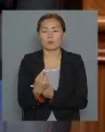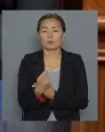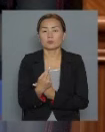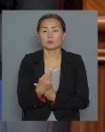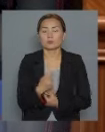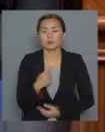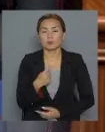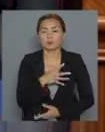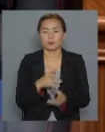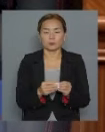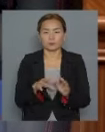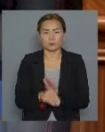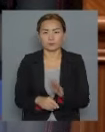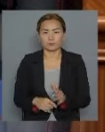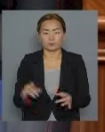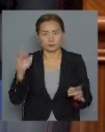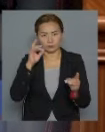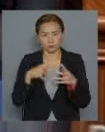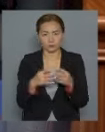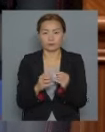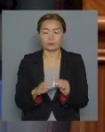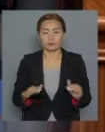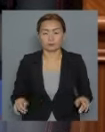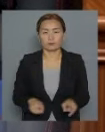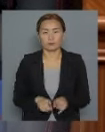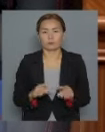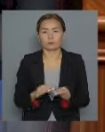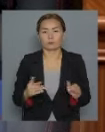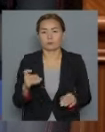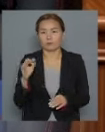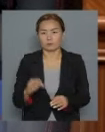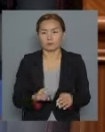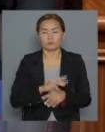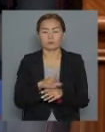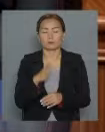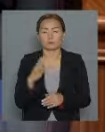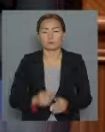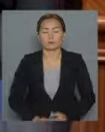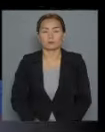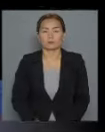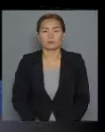сыныптардың ішінде әлеуметтік аз қамтылған отбасыларда балдары 100% қамтылатын болады.